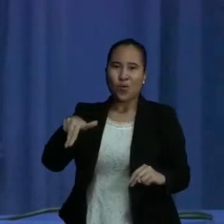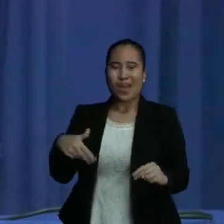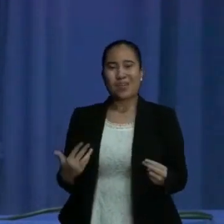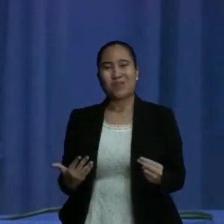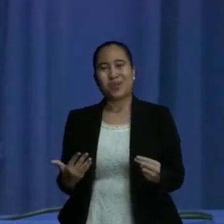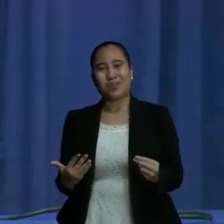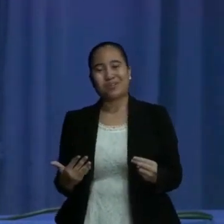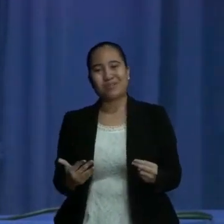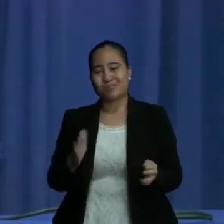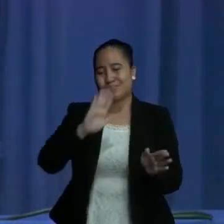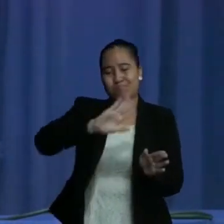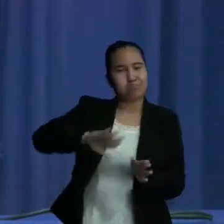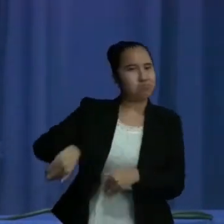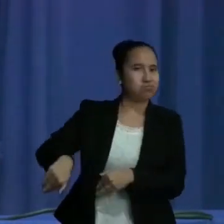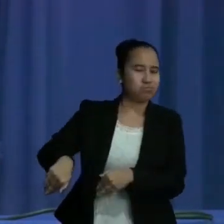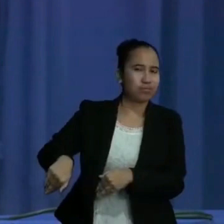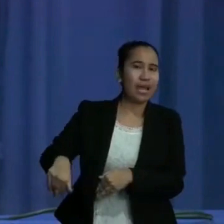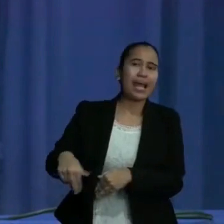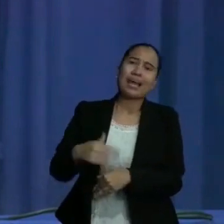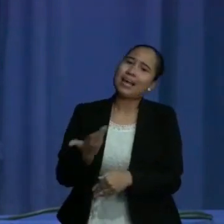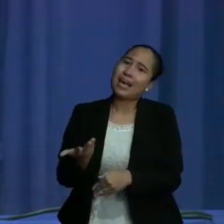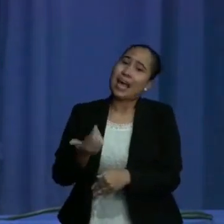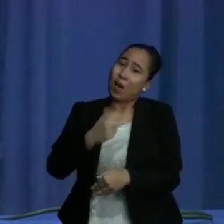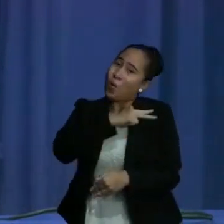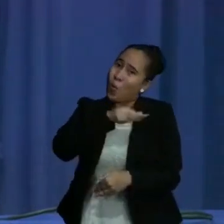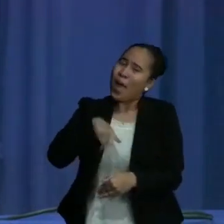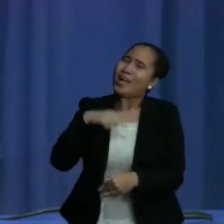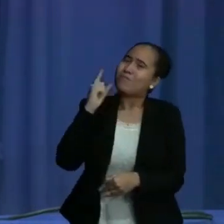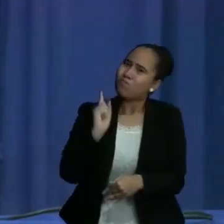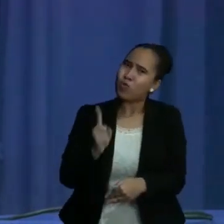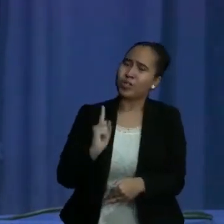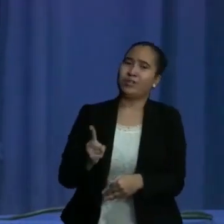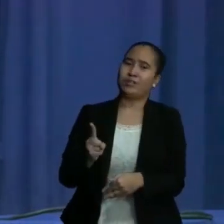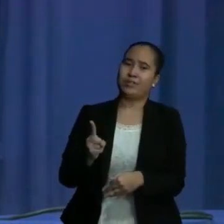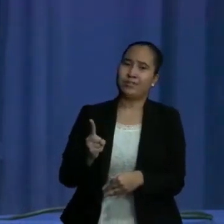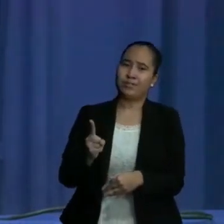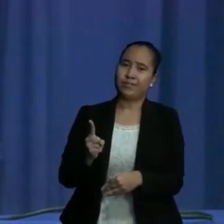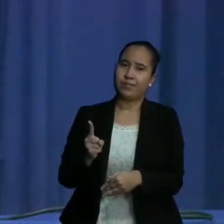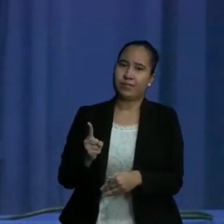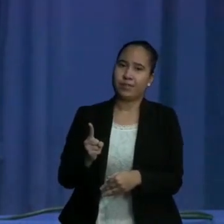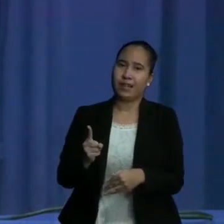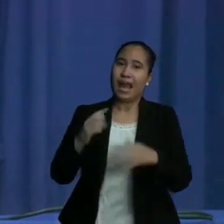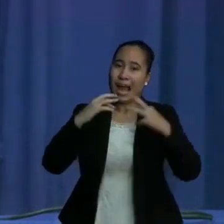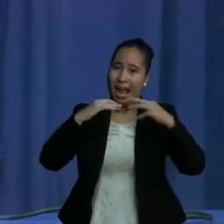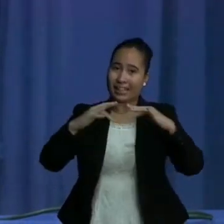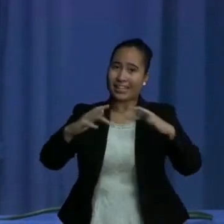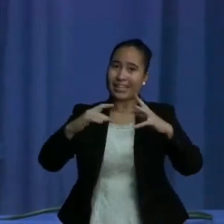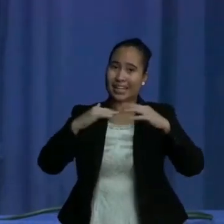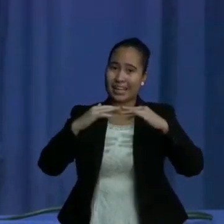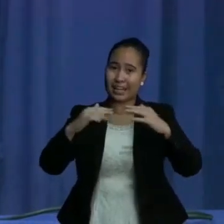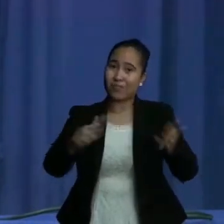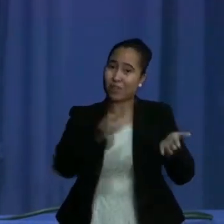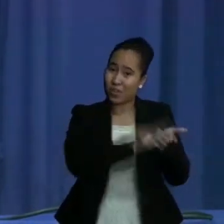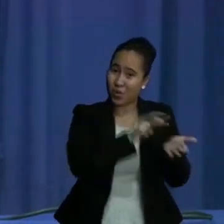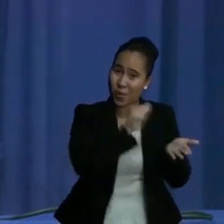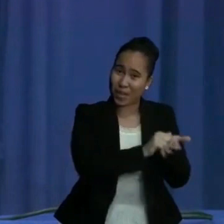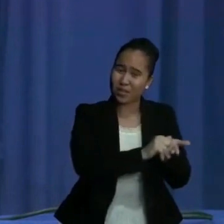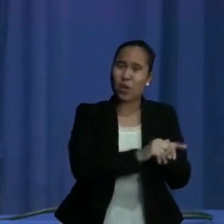gedrukt en op een gegeven moment zullen we genoodzaakt moeten zijn de handhaving conform de wet toe te passen.